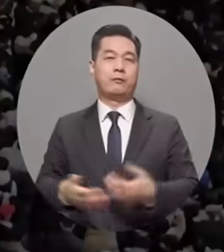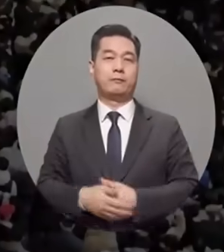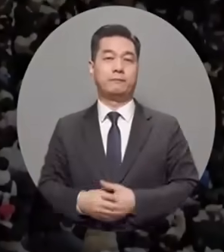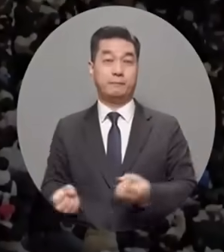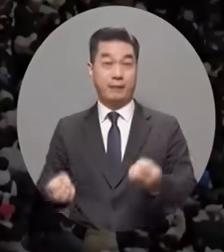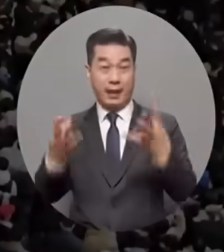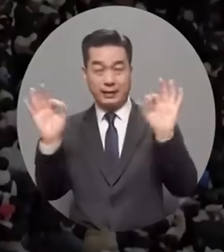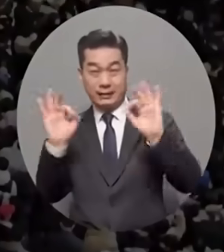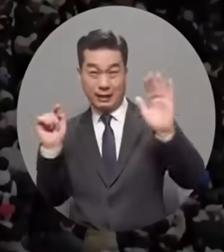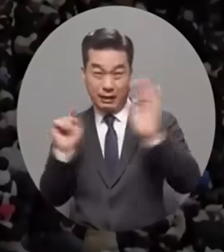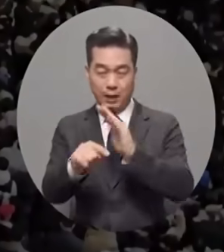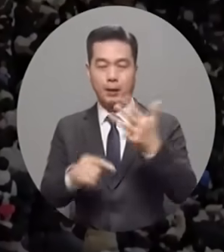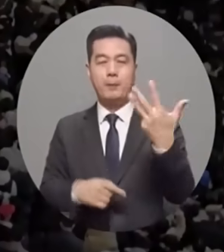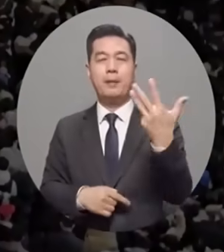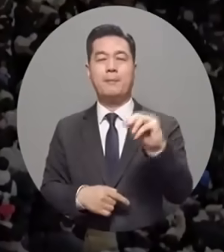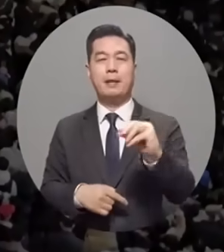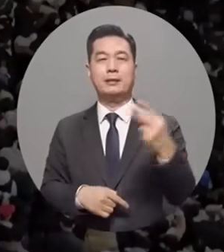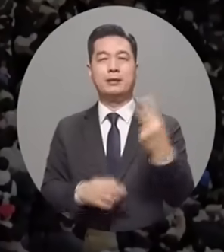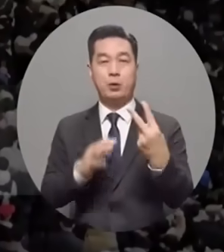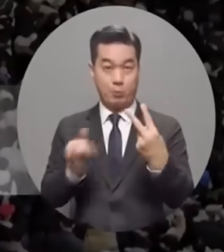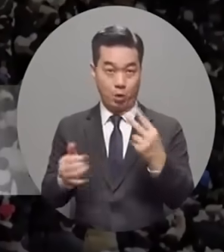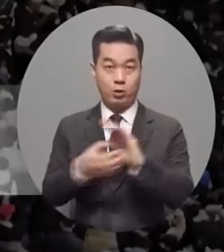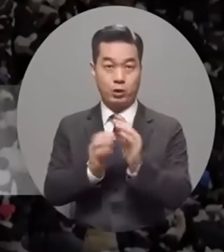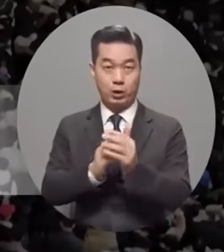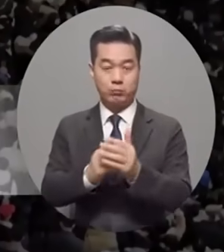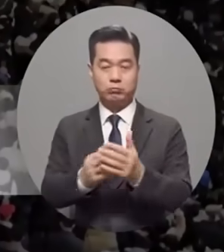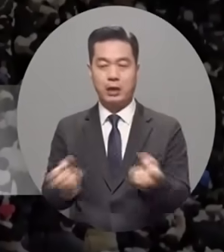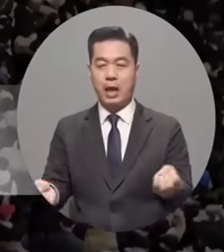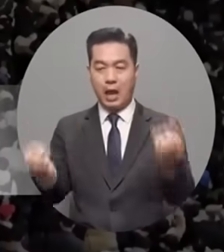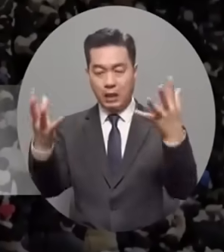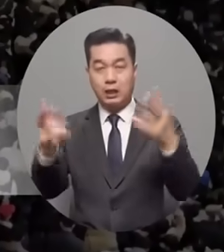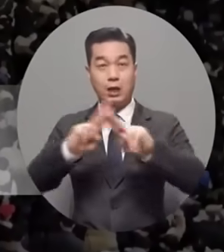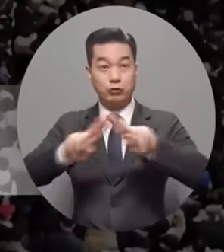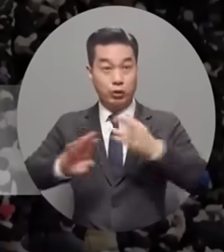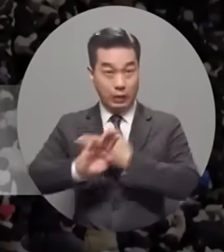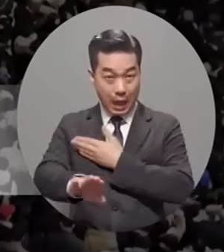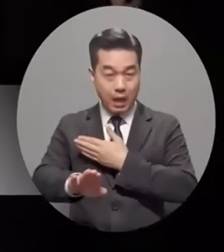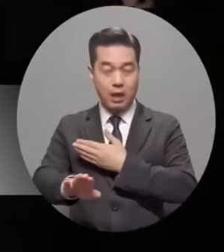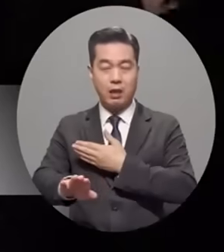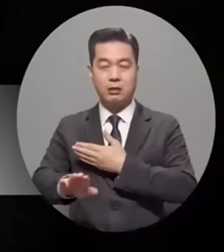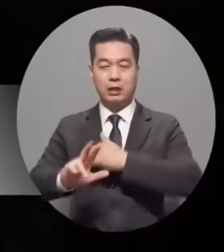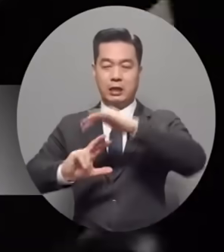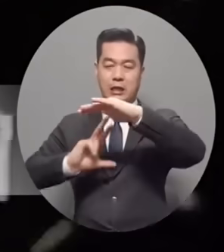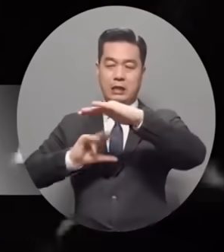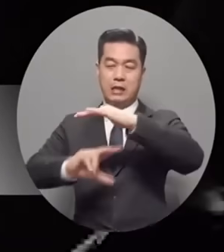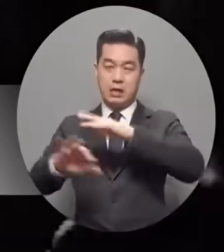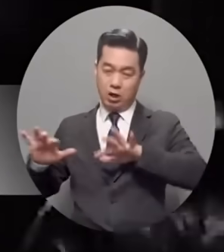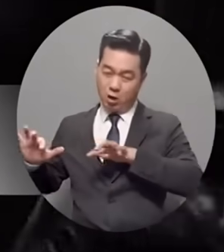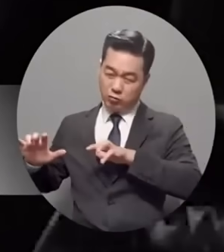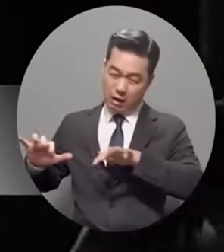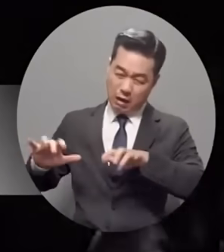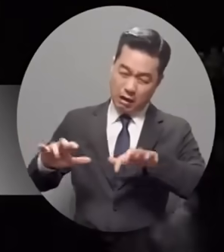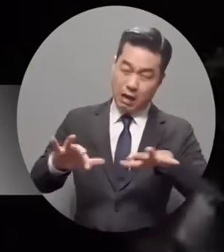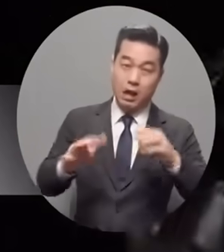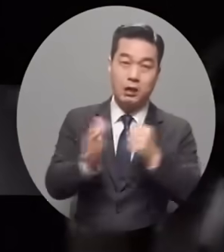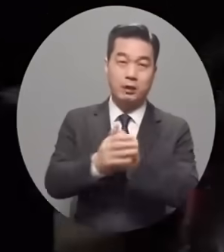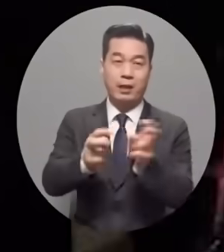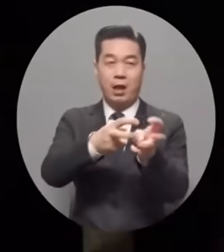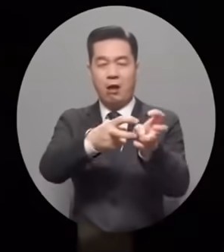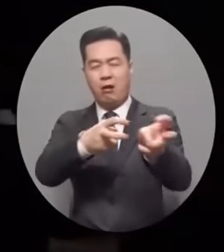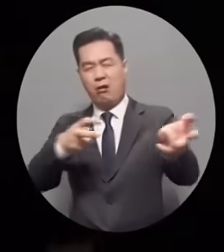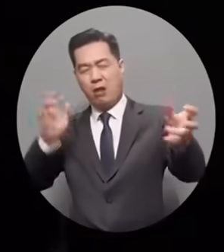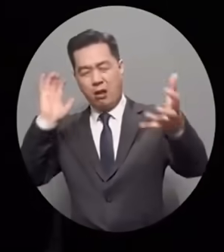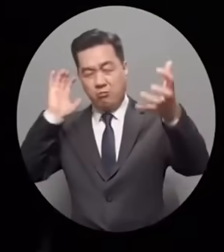찾은 시민만 8만 2천여 명. 행사가 취소된 직후 인파가 인근 지하철역으로 몰리면서 극심한 교통